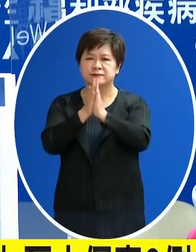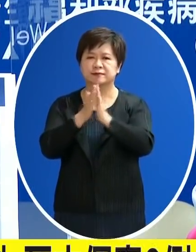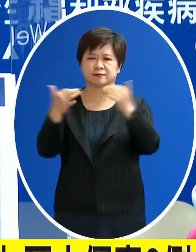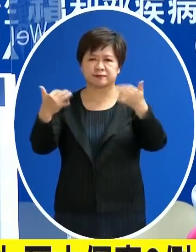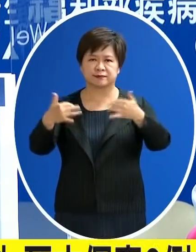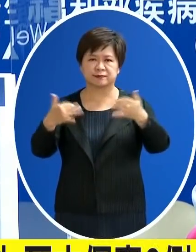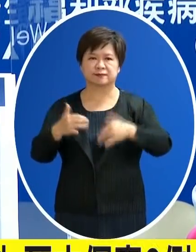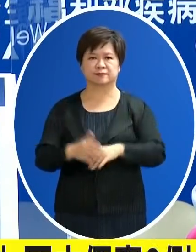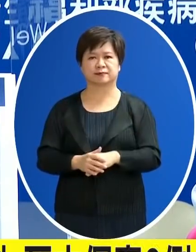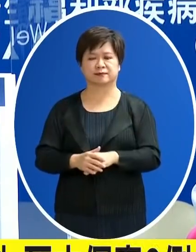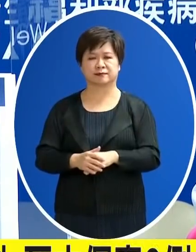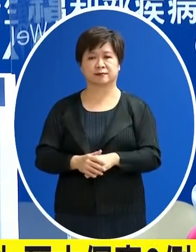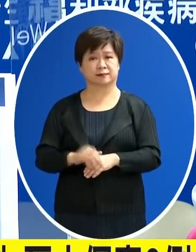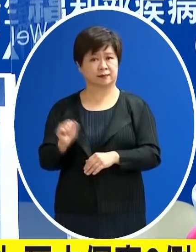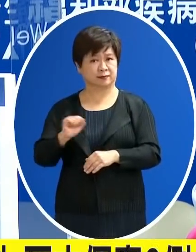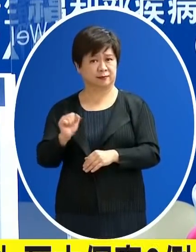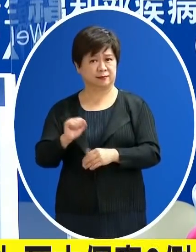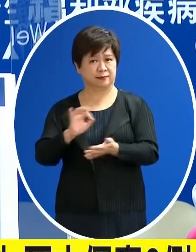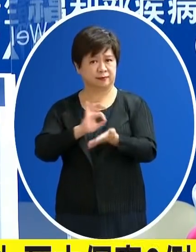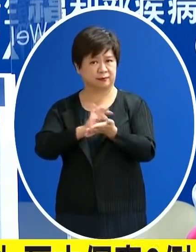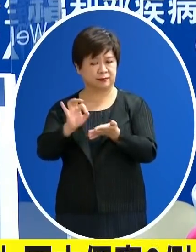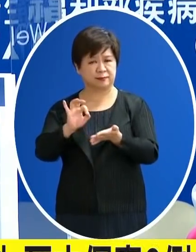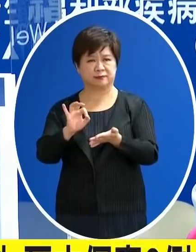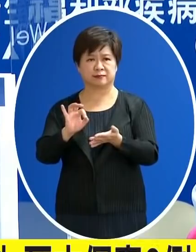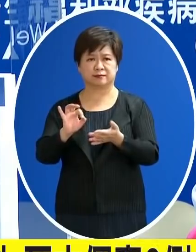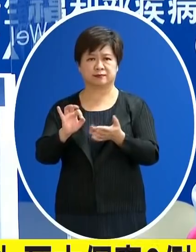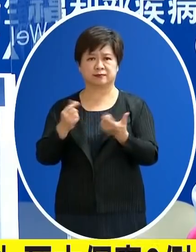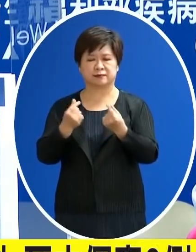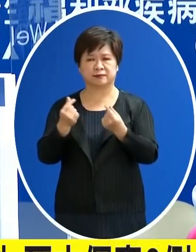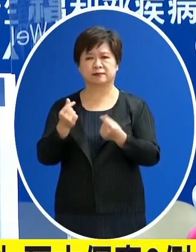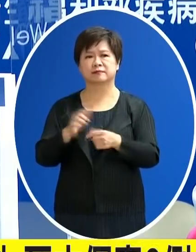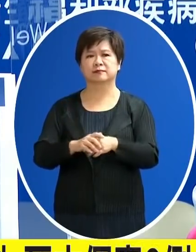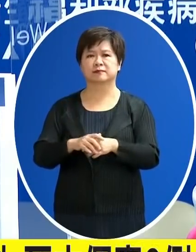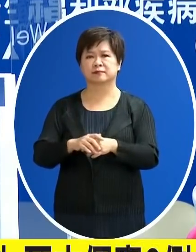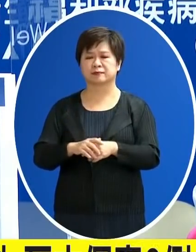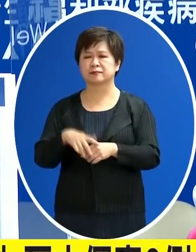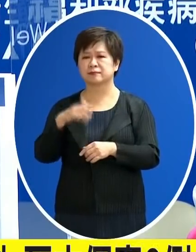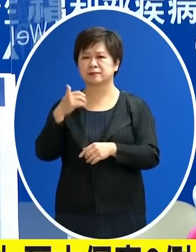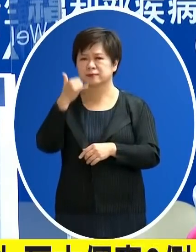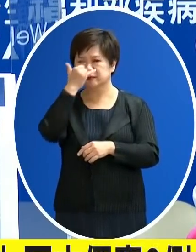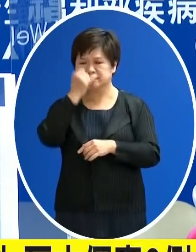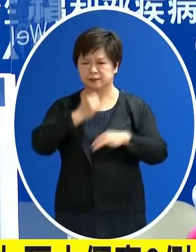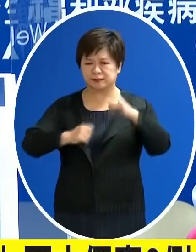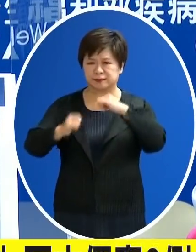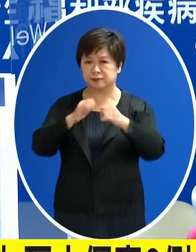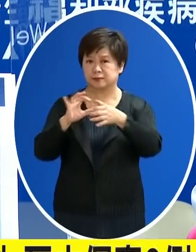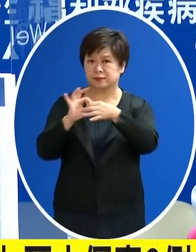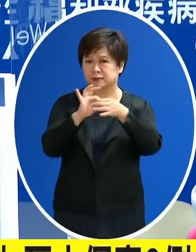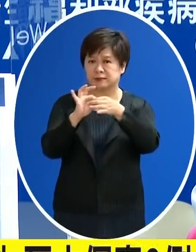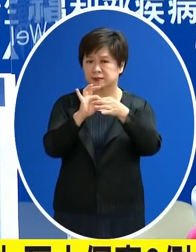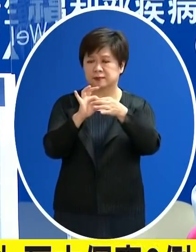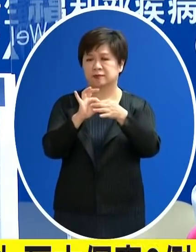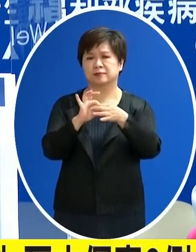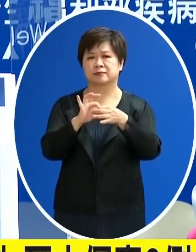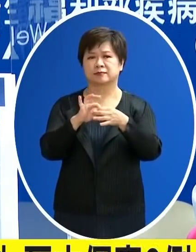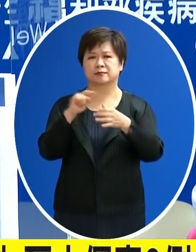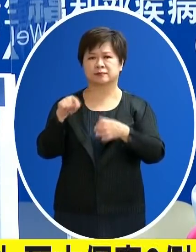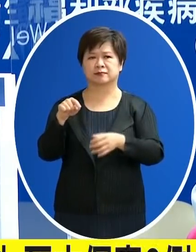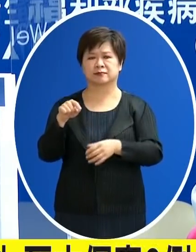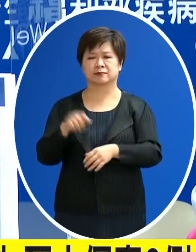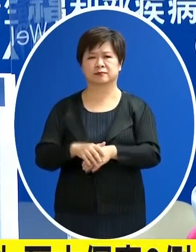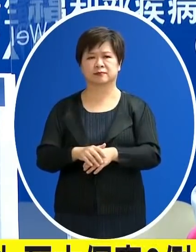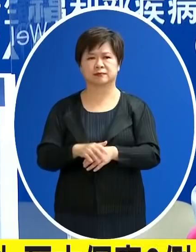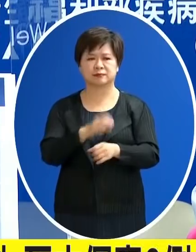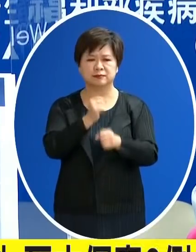是不能够使用这个含有这个猪细胞哈跟猪哈这相关的一些哈的一些